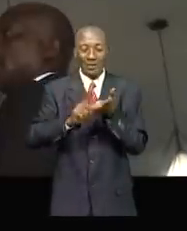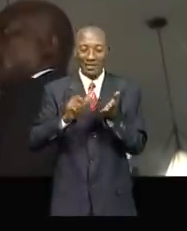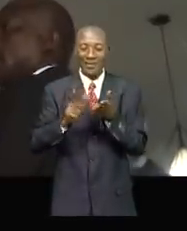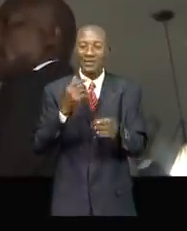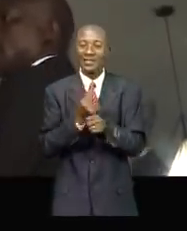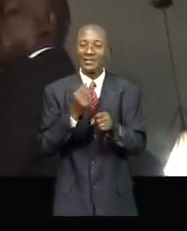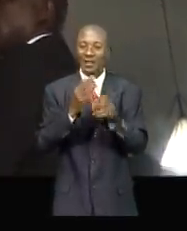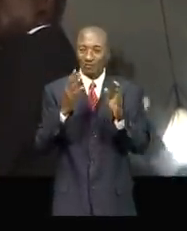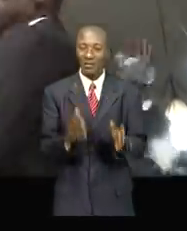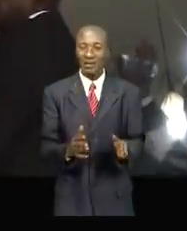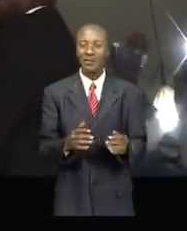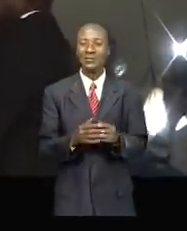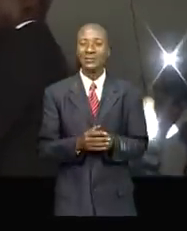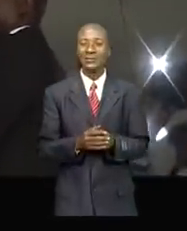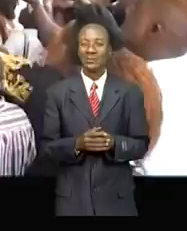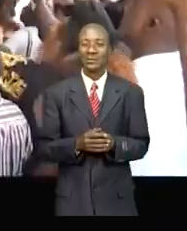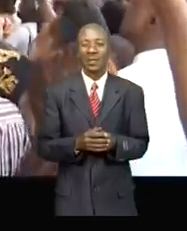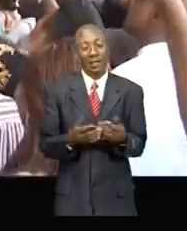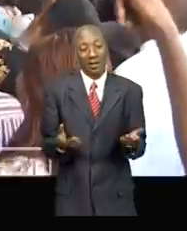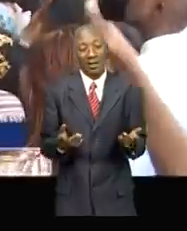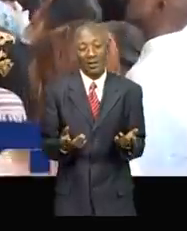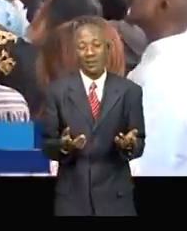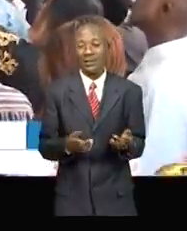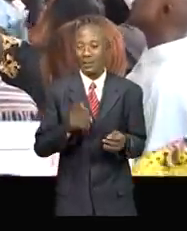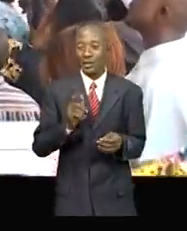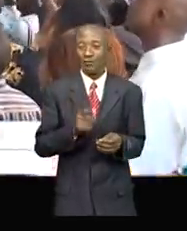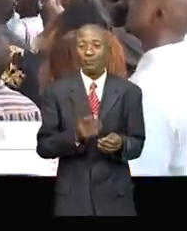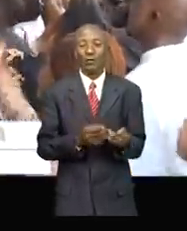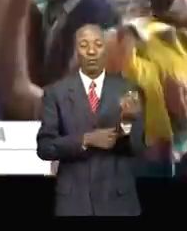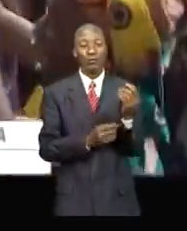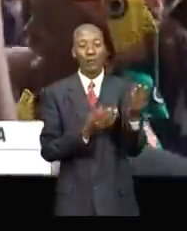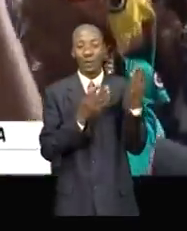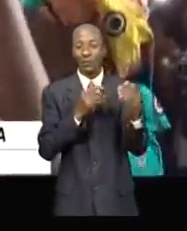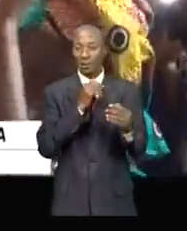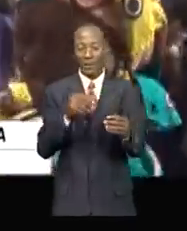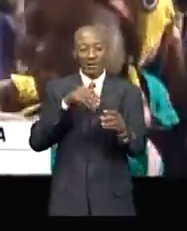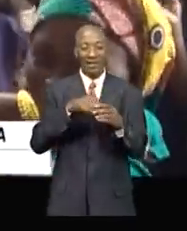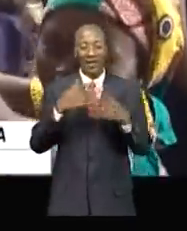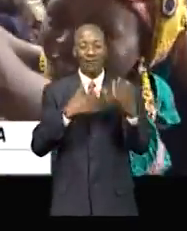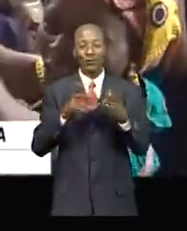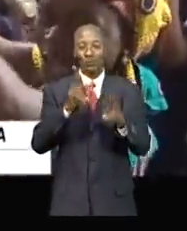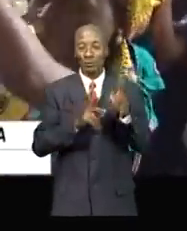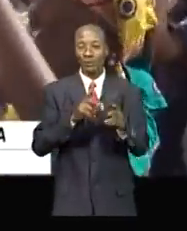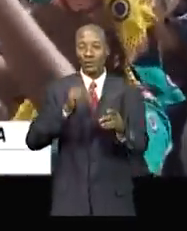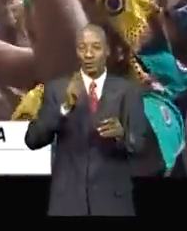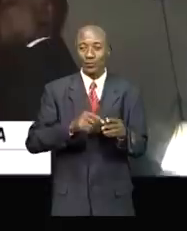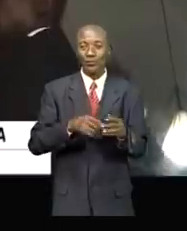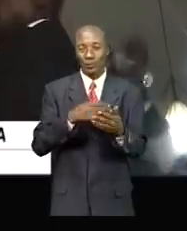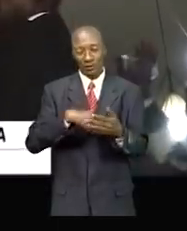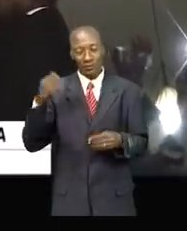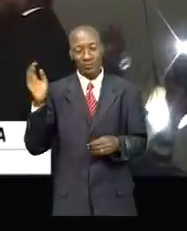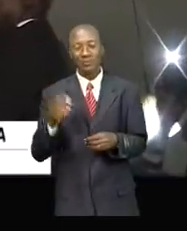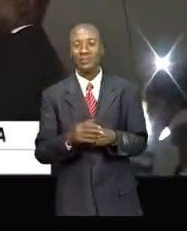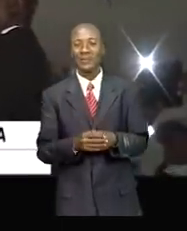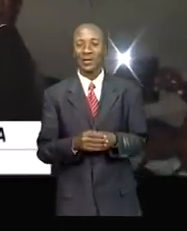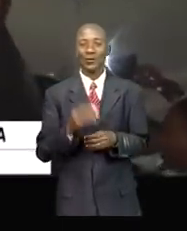l'État sont appelés à bannir les antivaleurs. Les personnels de l'administration publique saluent ainsi l'initiative du patron de la